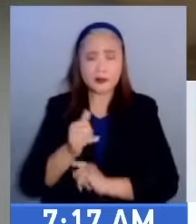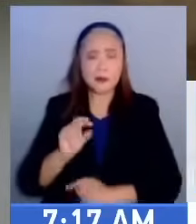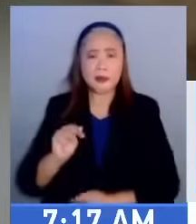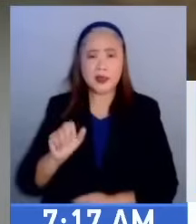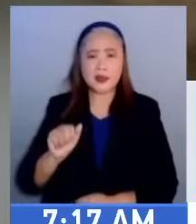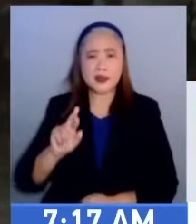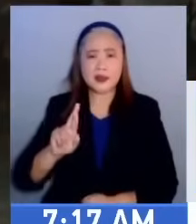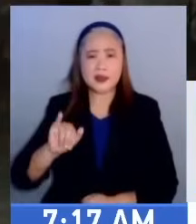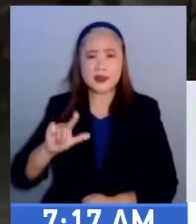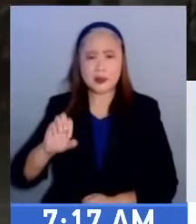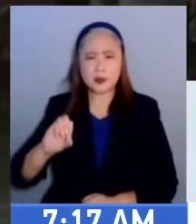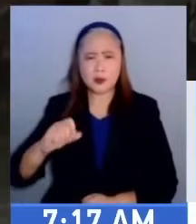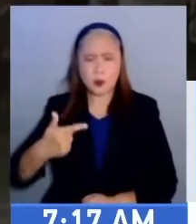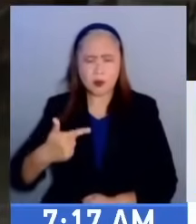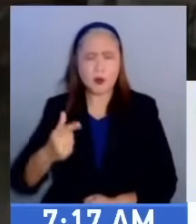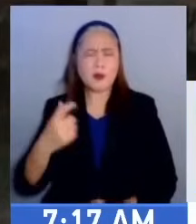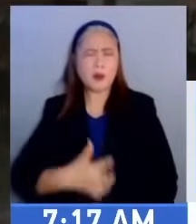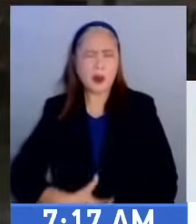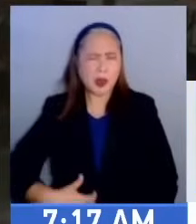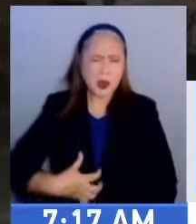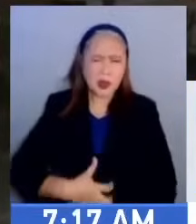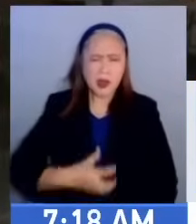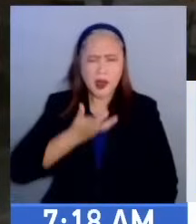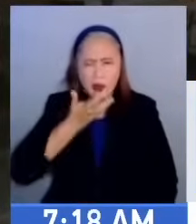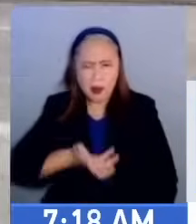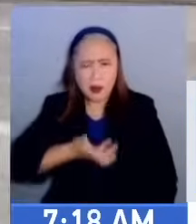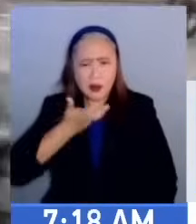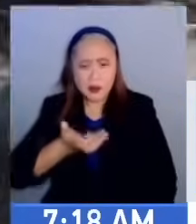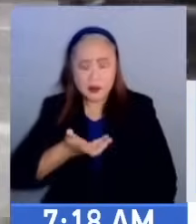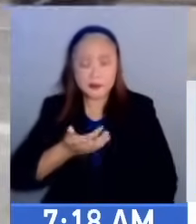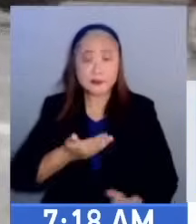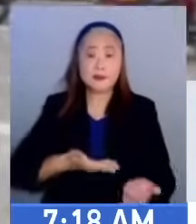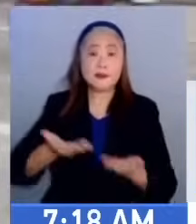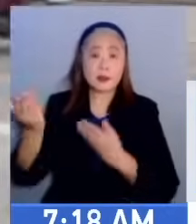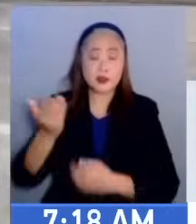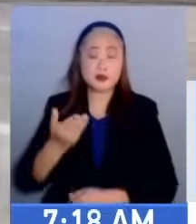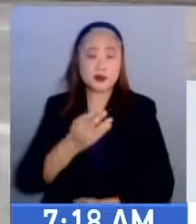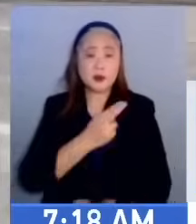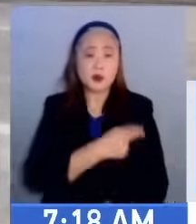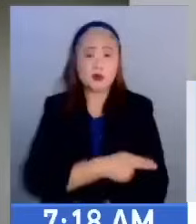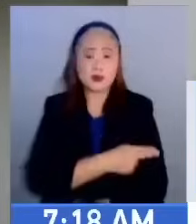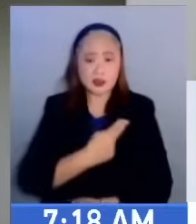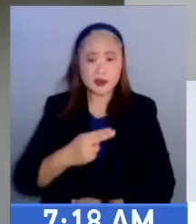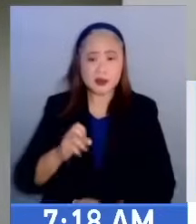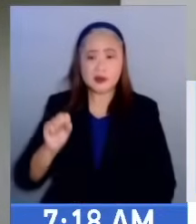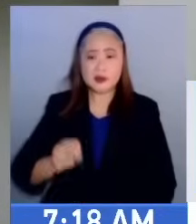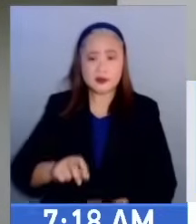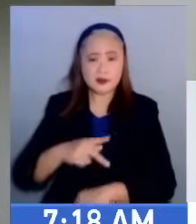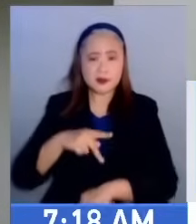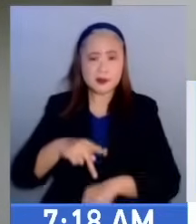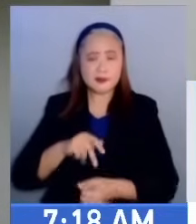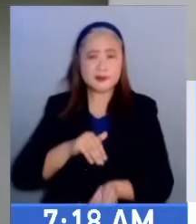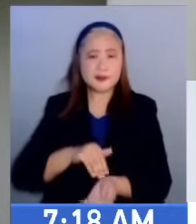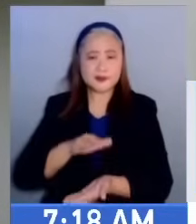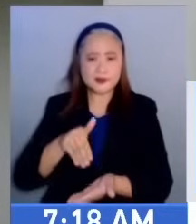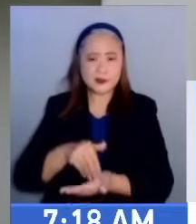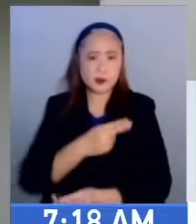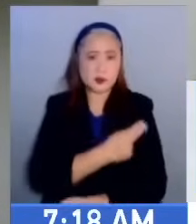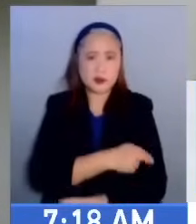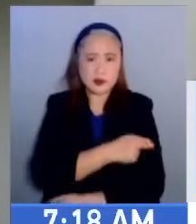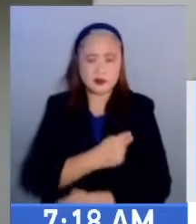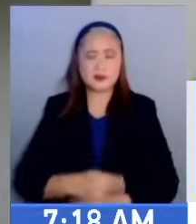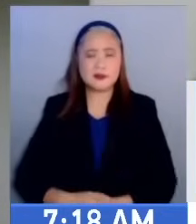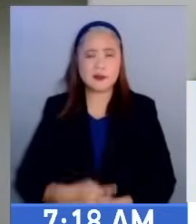at pagsusuka dinala ang mga biktima sa marilog District Hospital at sa Philippines Medical Center ayon sa marilog District Hospital